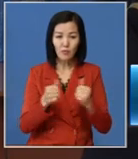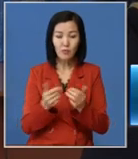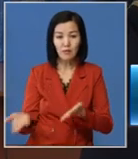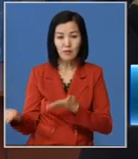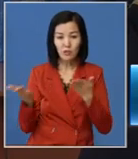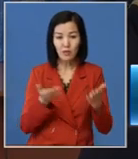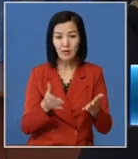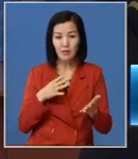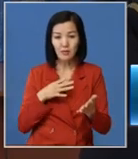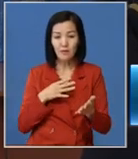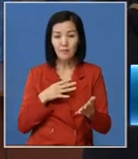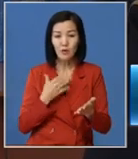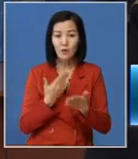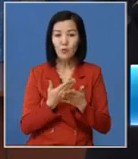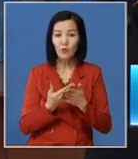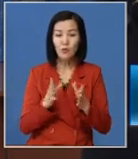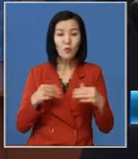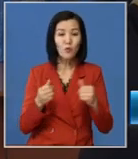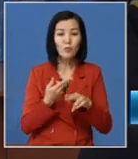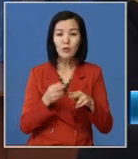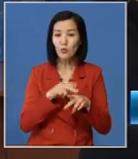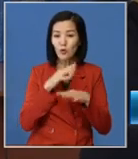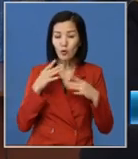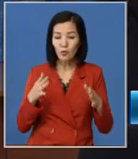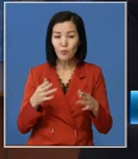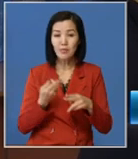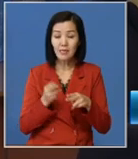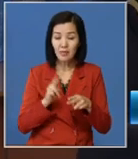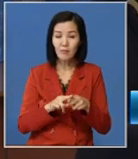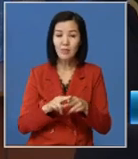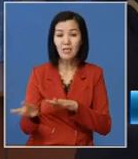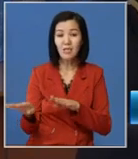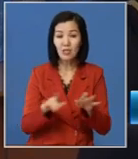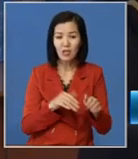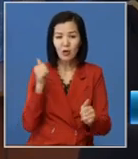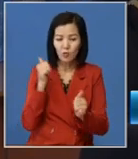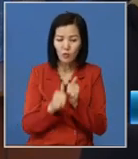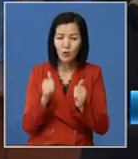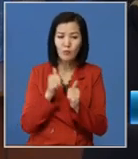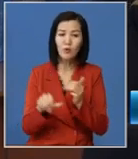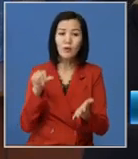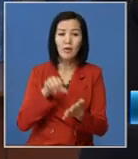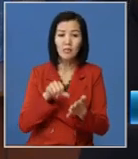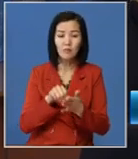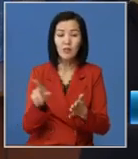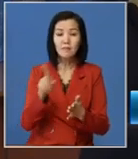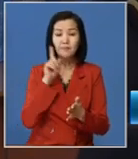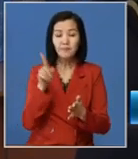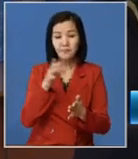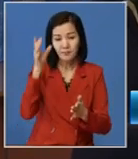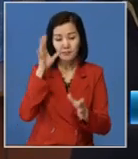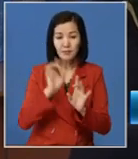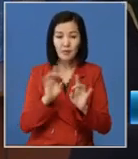шақырдық. Негізі ауылда үлгілі отбасылар көп, дегенмен де бірақ біз осы іс-шараға үнемі қатысып тұратын, осы жастарға ақыл